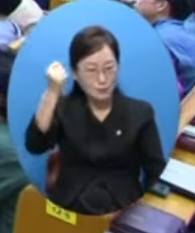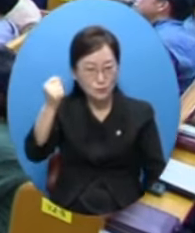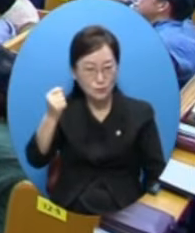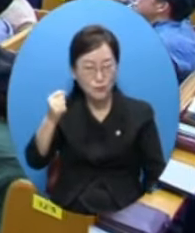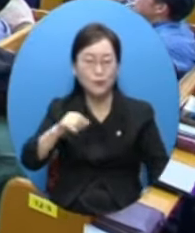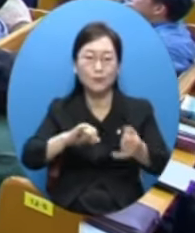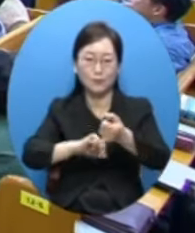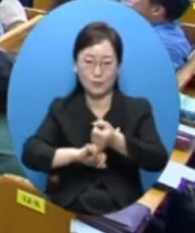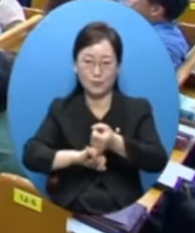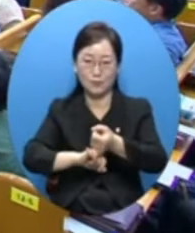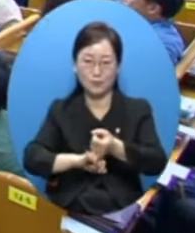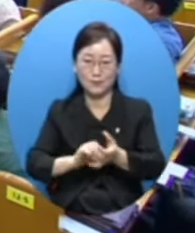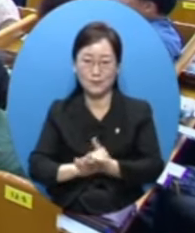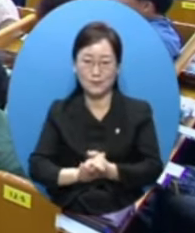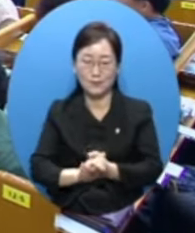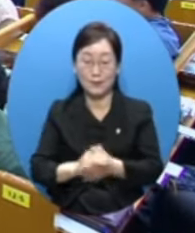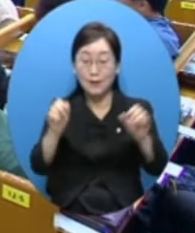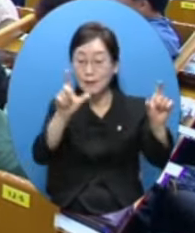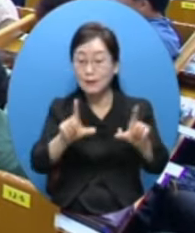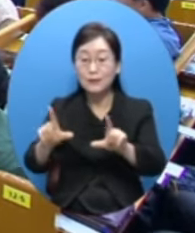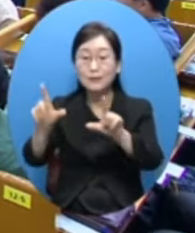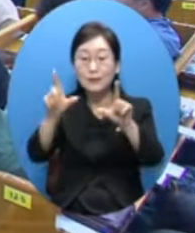되는데 그 삶의